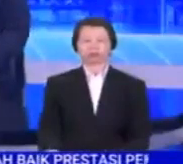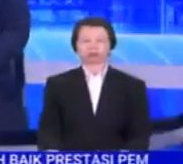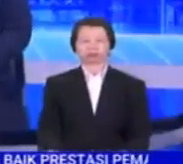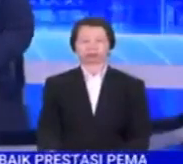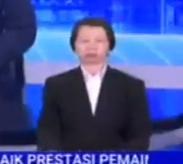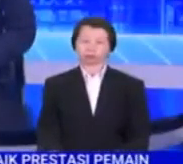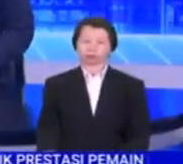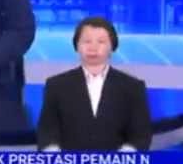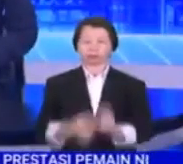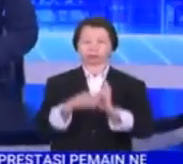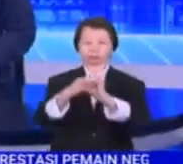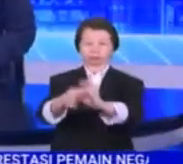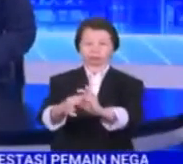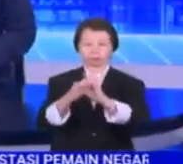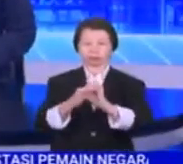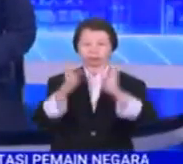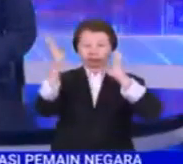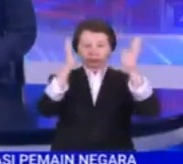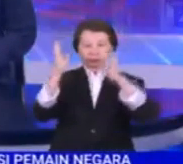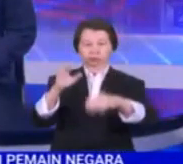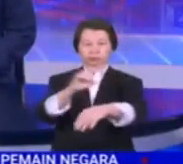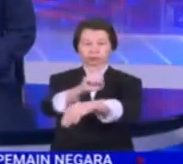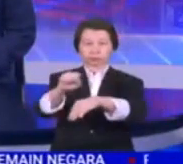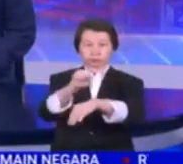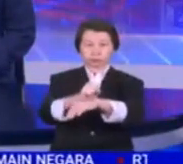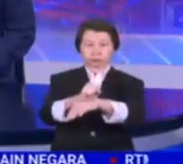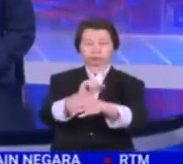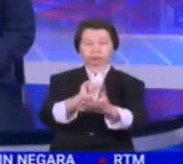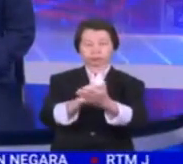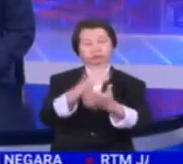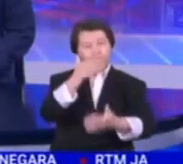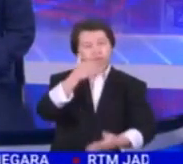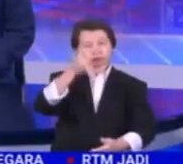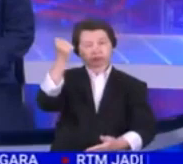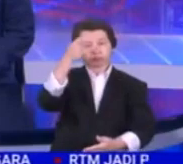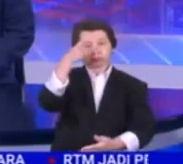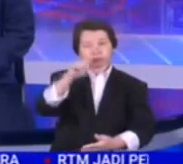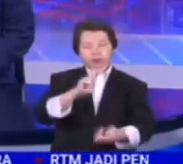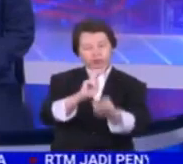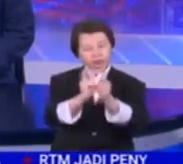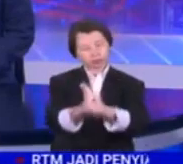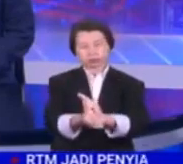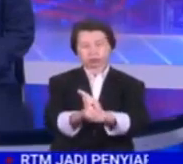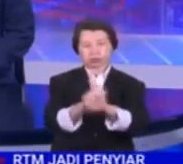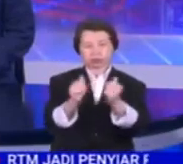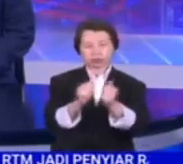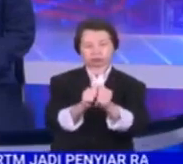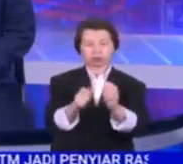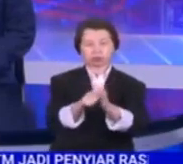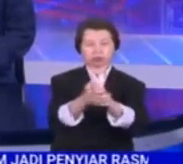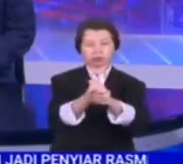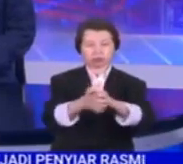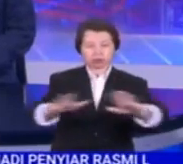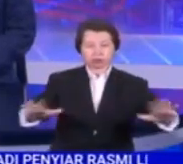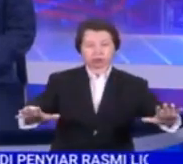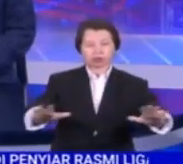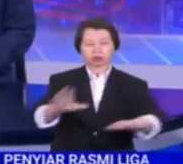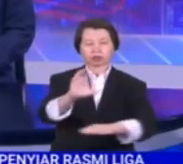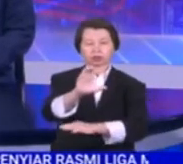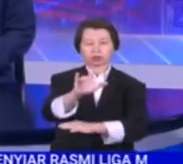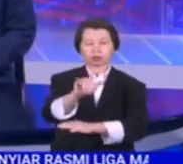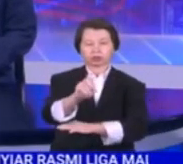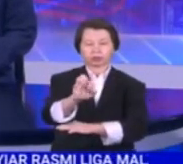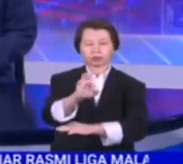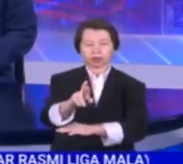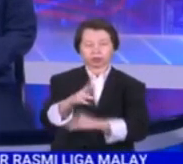Dalam pada itu, kerjasama Malaysia-Singapura merupakan formula terbaik bagi mengubah landscape keselamatan cyber negara.